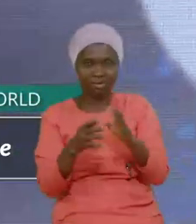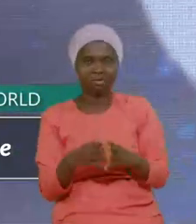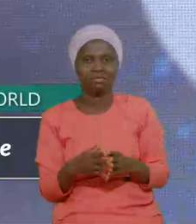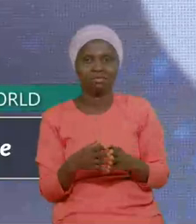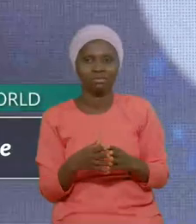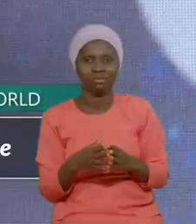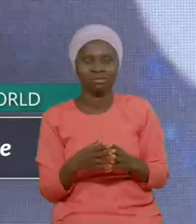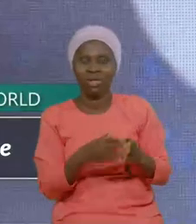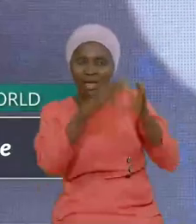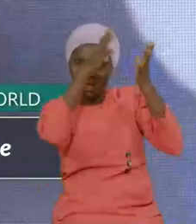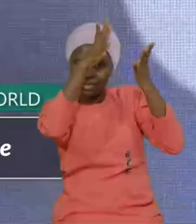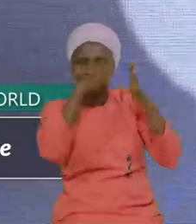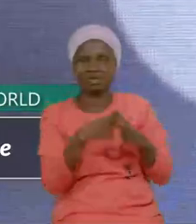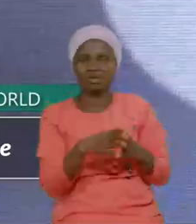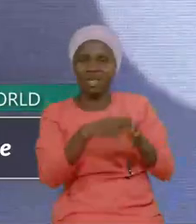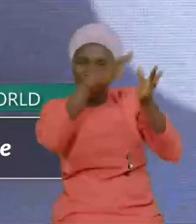Jusqu'à ce que quelque chose change.